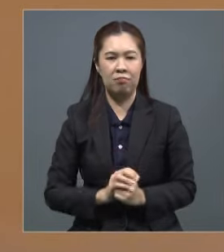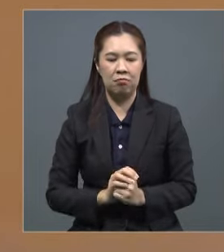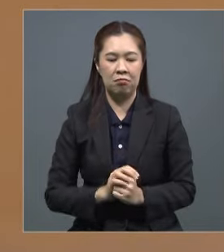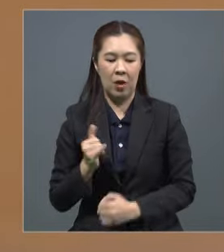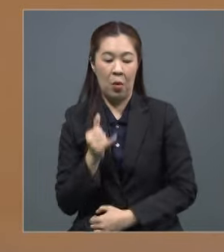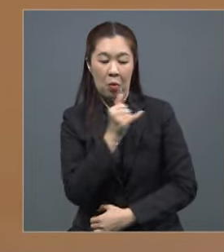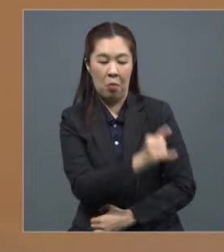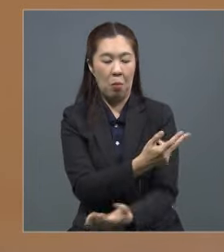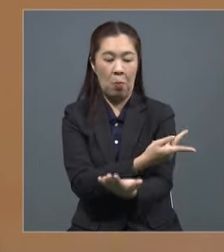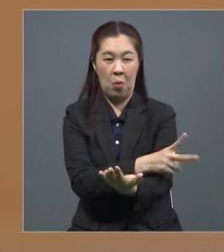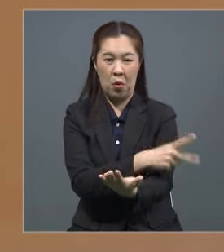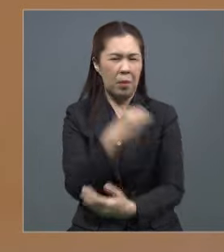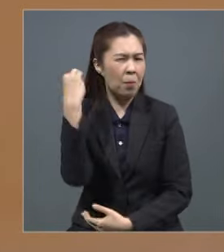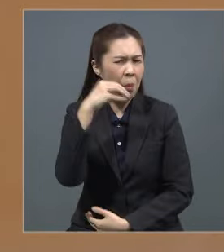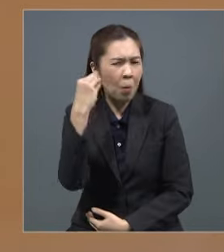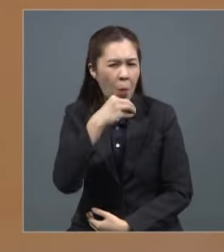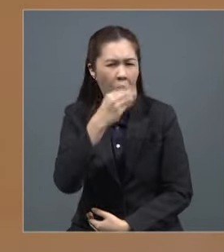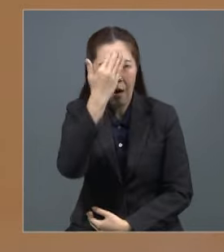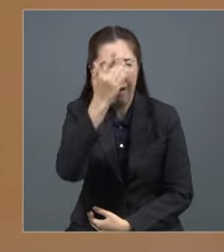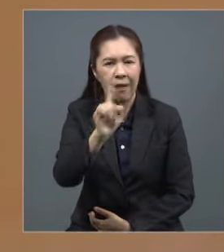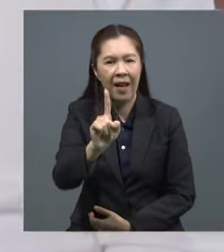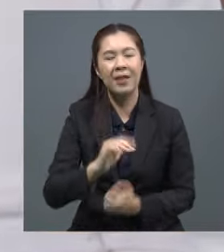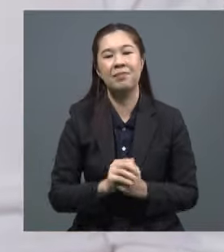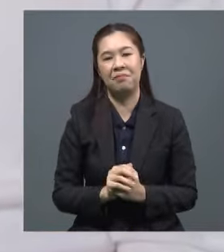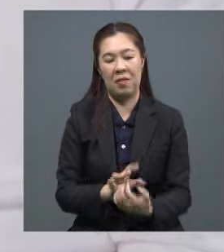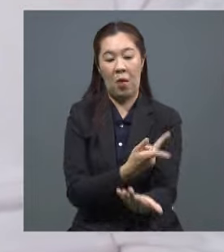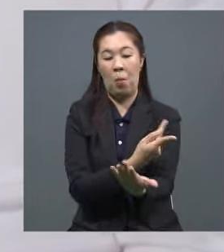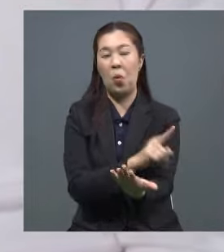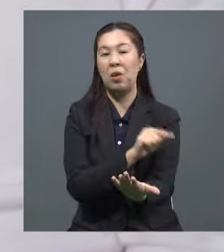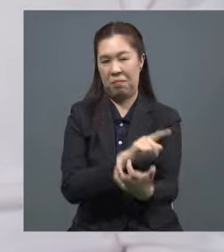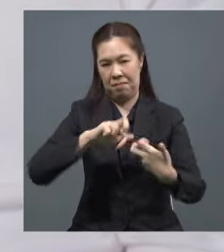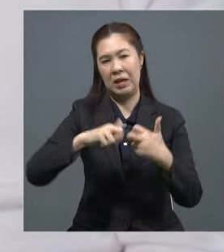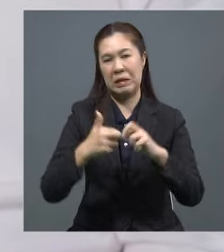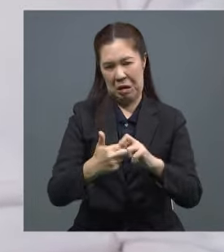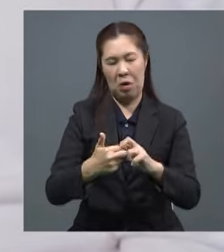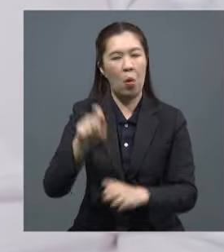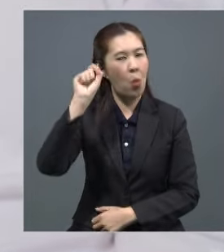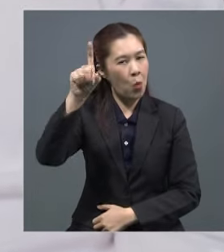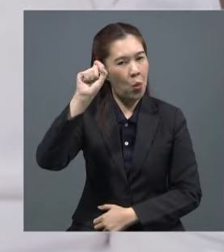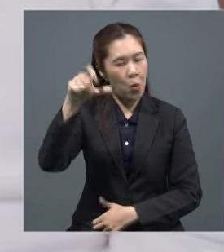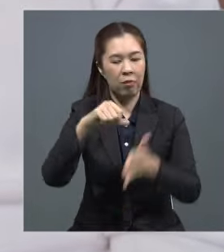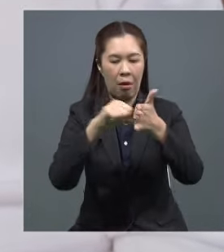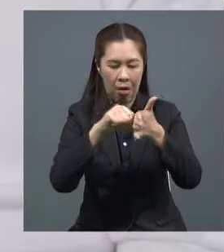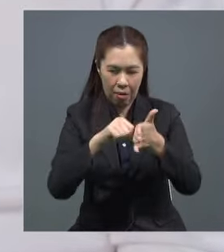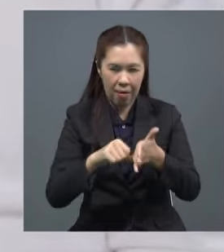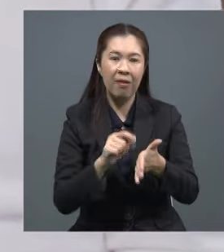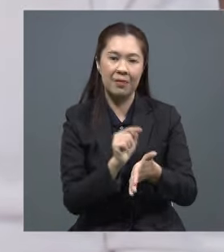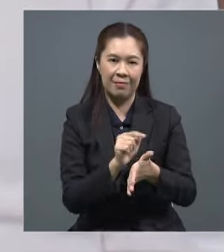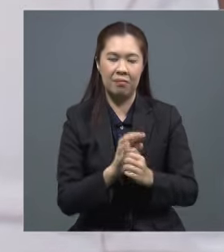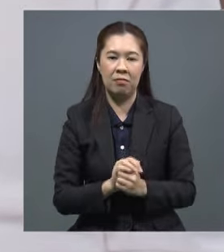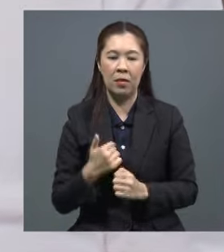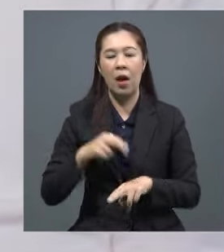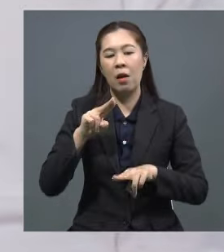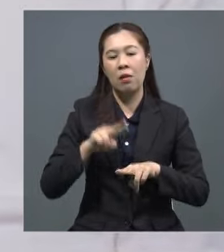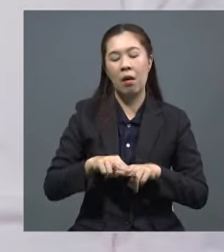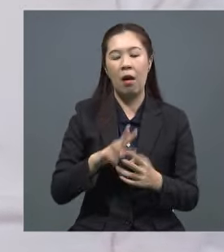ลงภูเก็ตบ่อยบๆนะฮะแต่ยภูเก็ตเนี่ยที่ลงเพราะว่าปัญหาเยอะต้องเร่งเข้าไปแก้ไขจัดการปัญหาต่างๆไม่ใช่นั่งดู